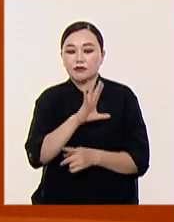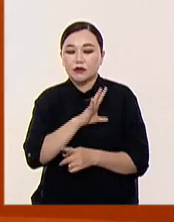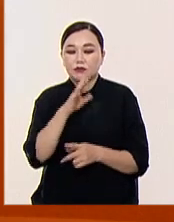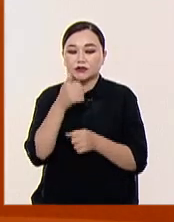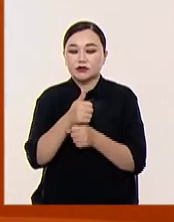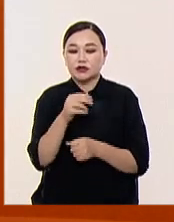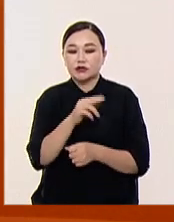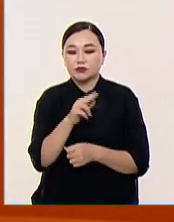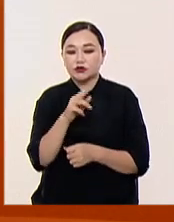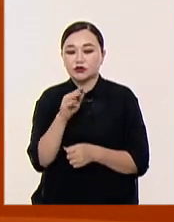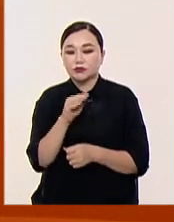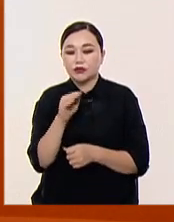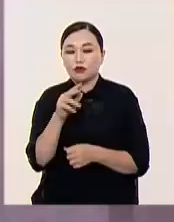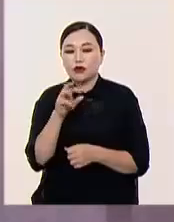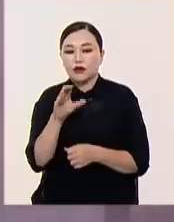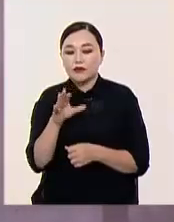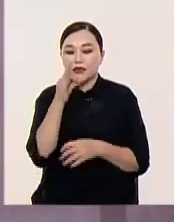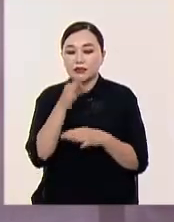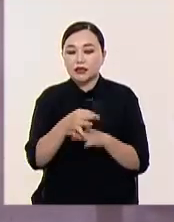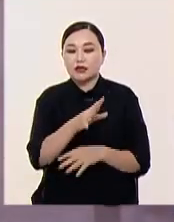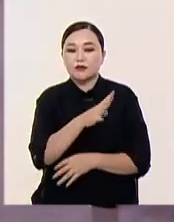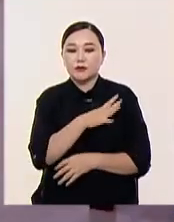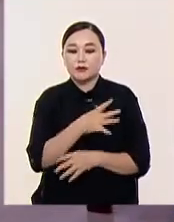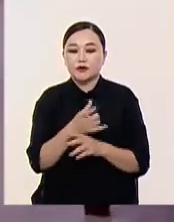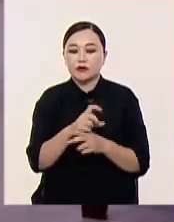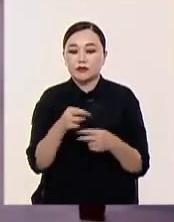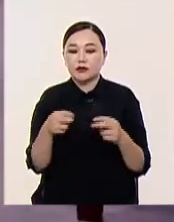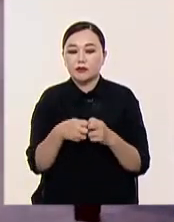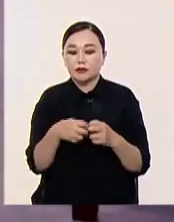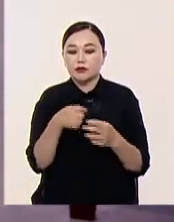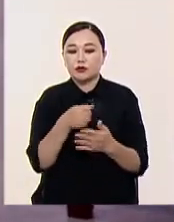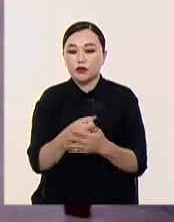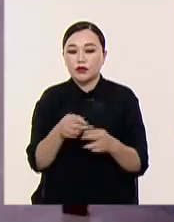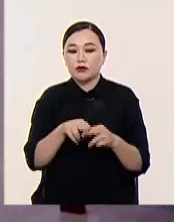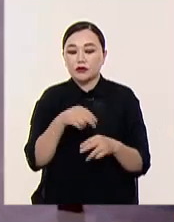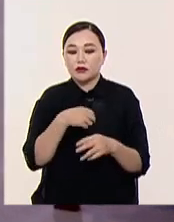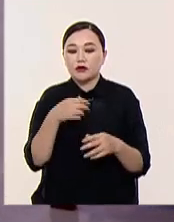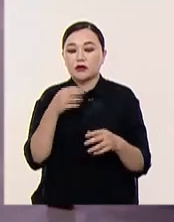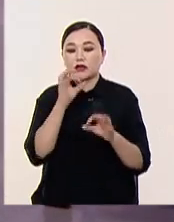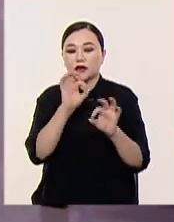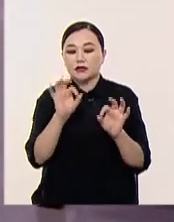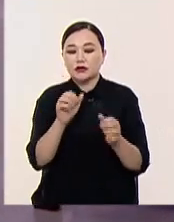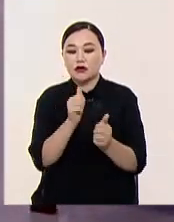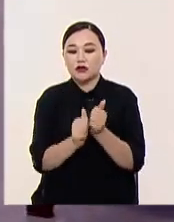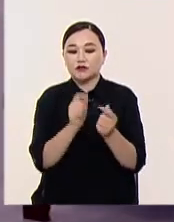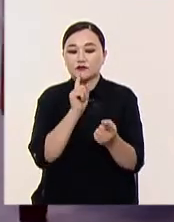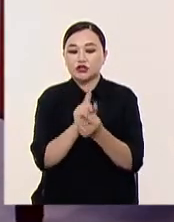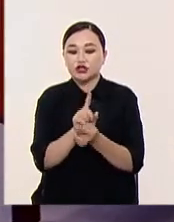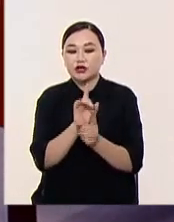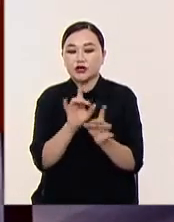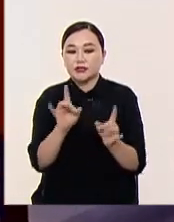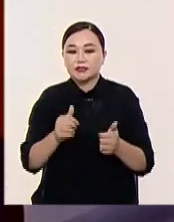президент Қасым-Жомарт Кемелұлы көтерген болатын. Мен де бұл мәселені бұған дейін де талай айтып көтеріп жүрген мәркезде суде.